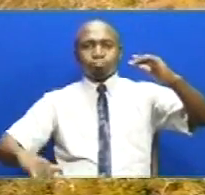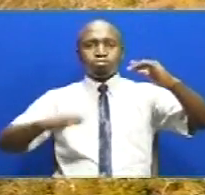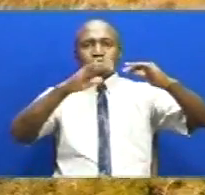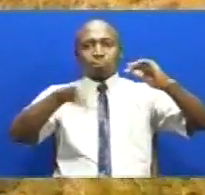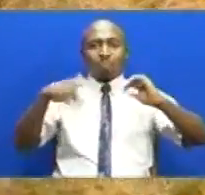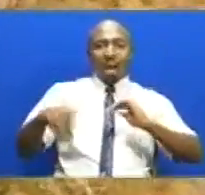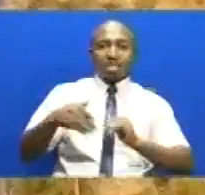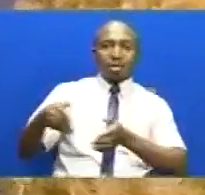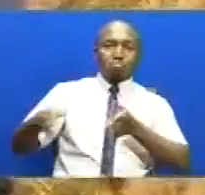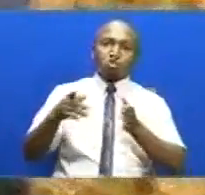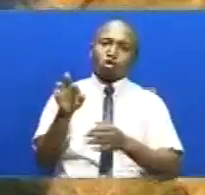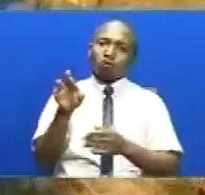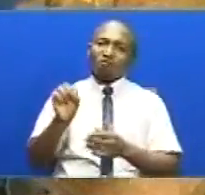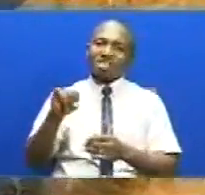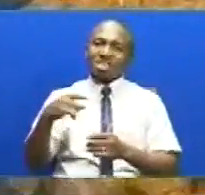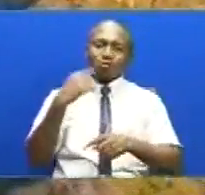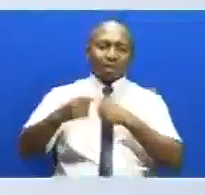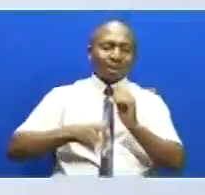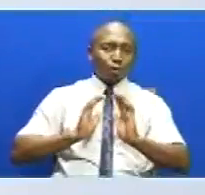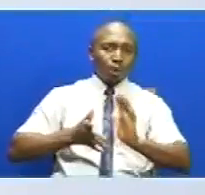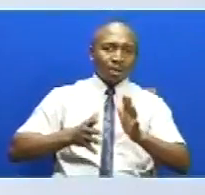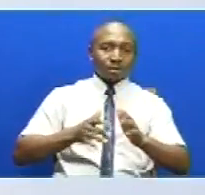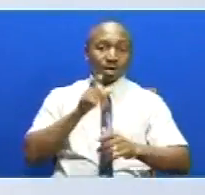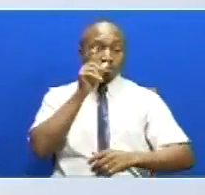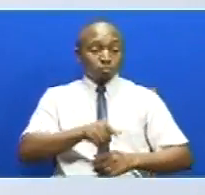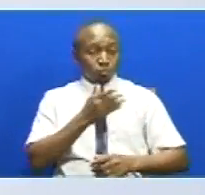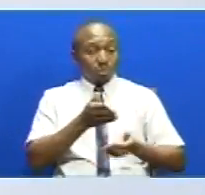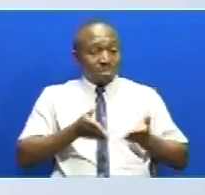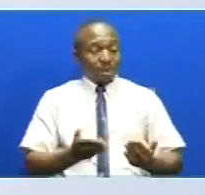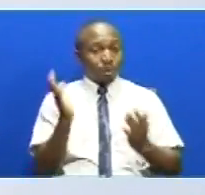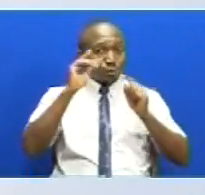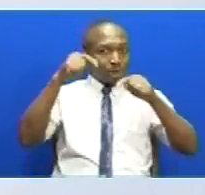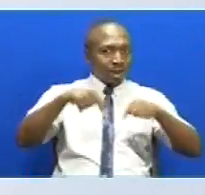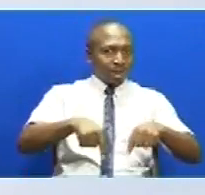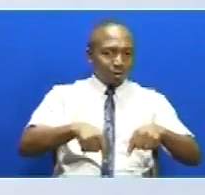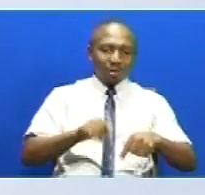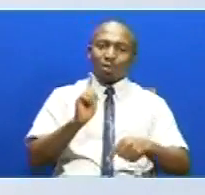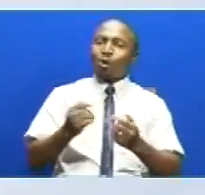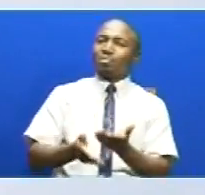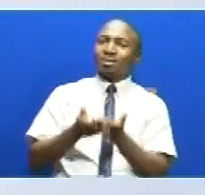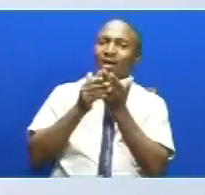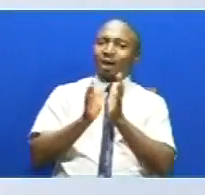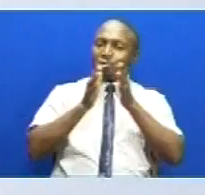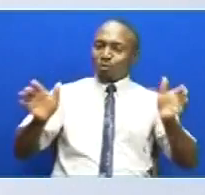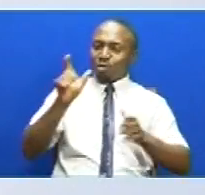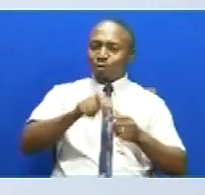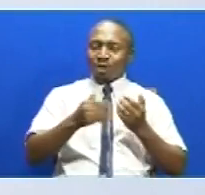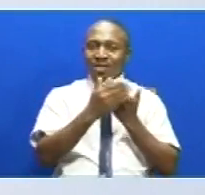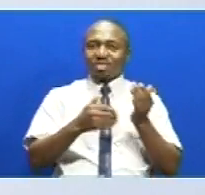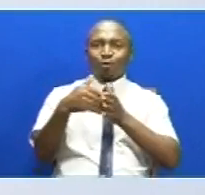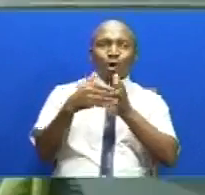Rufiji ukiendelea kwa kasi. Mzaliwa huyu wa siku ya leo amekuwa msaada mkubwa kwa wananchi wa